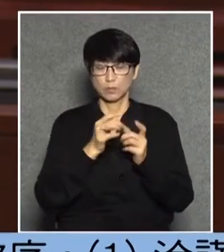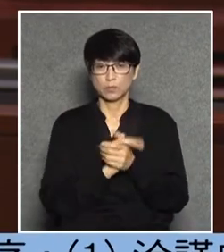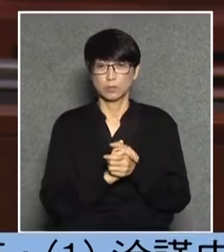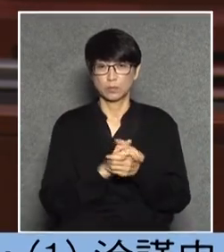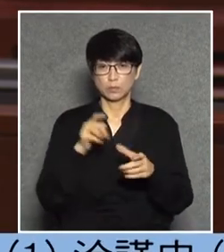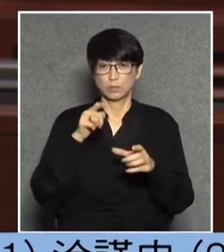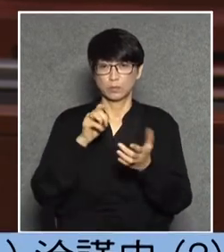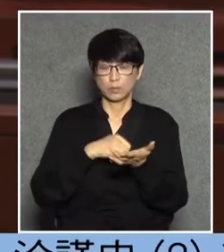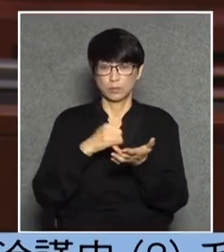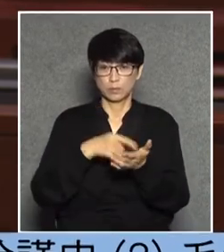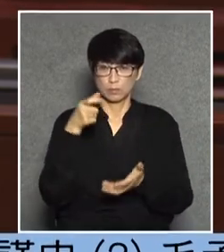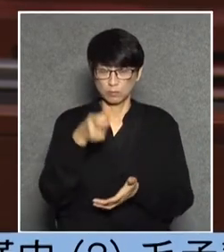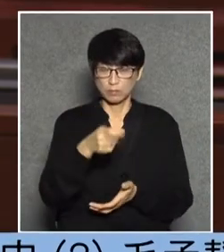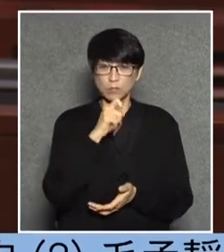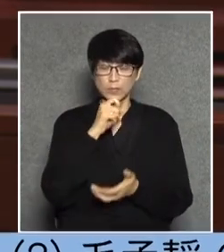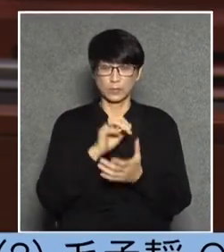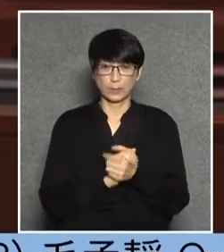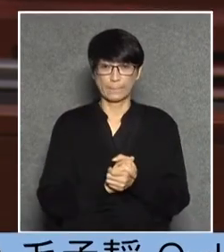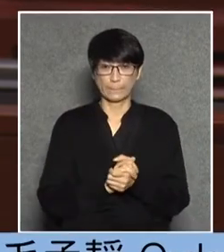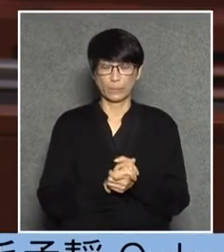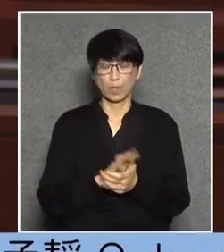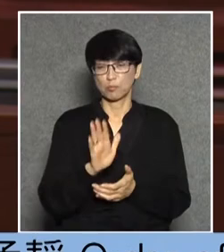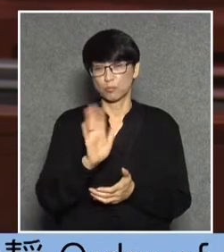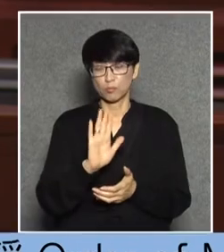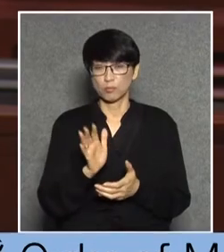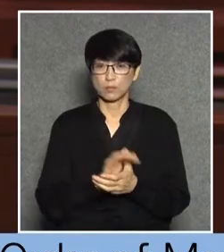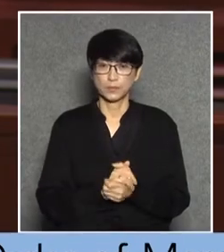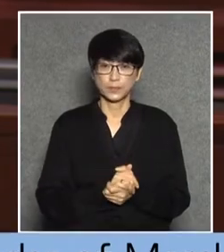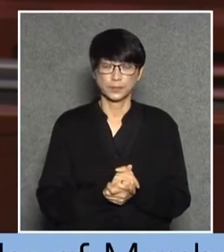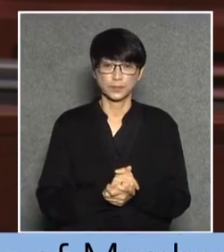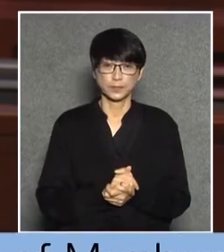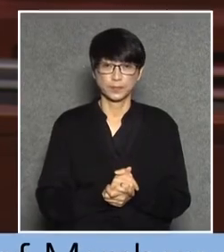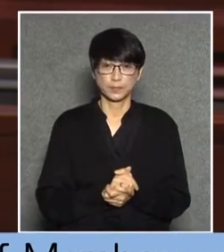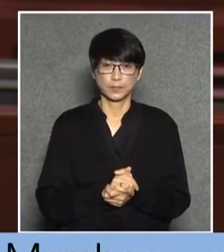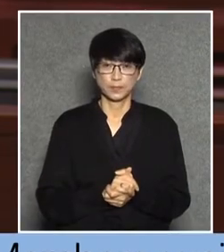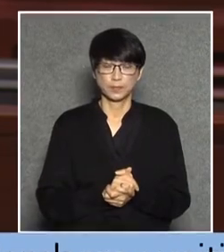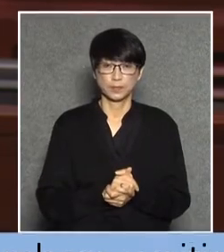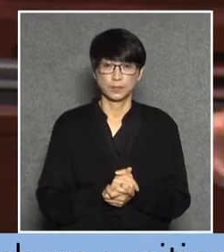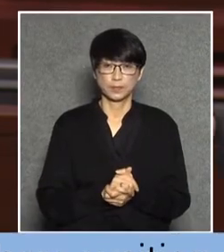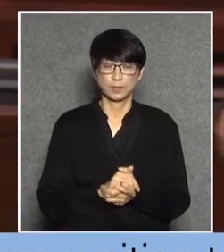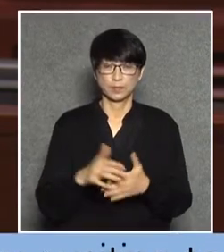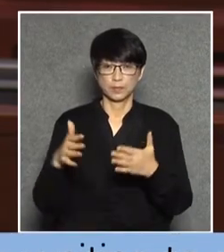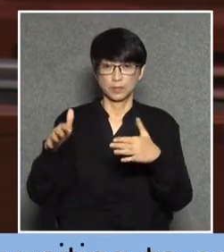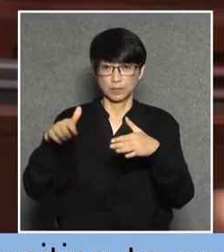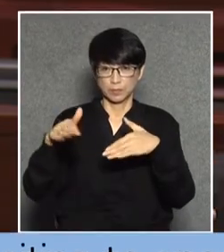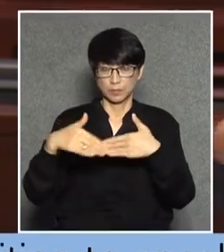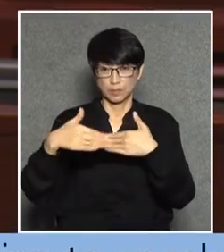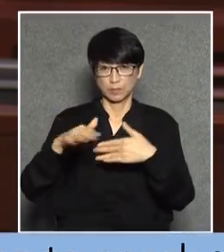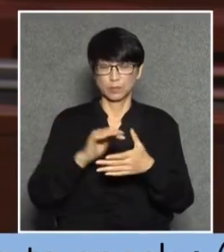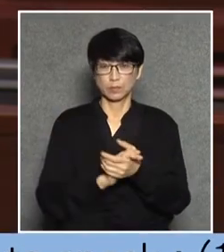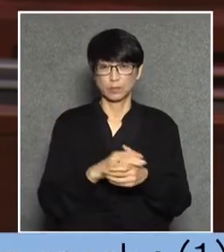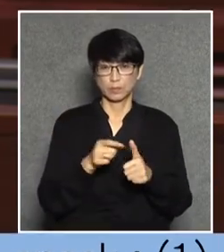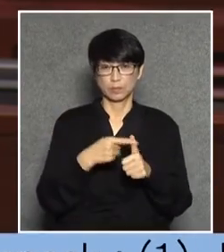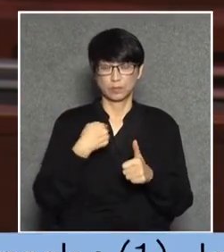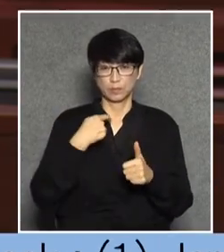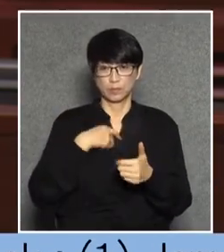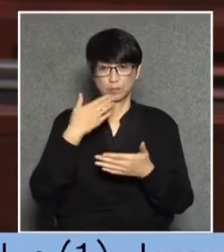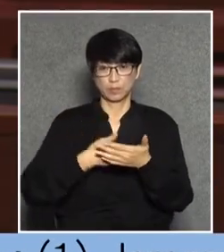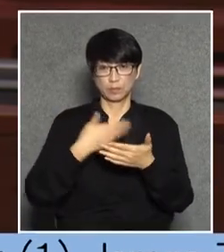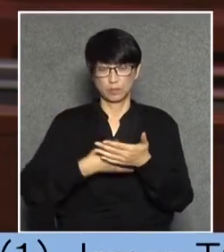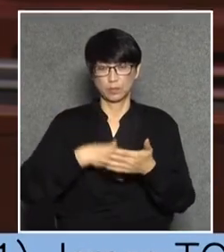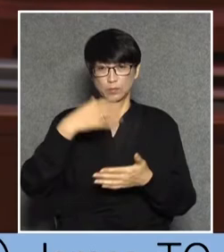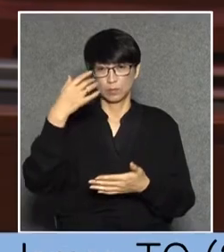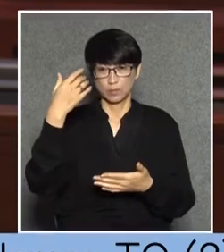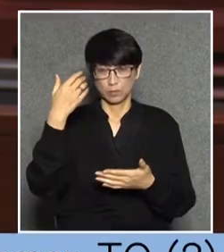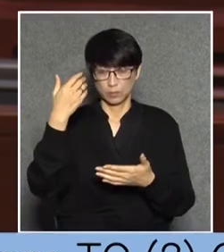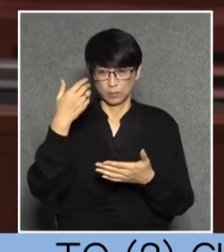的。他说唔好啦，我哋吸收外面人嚟啊，不如你減咗我税，我啲税先啦。